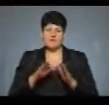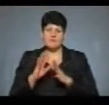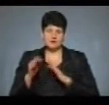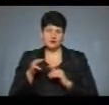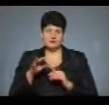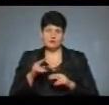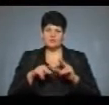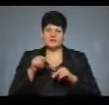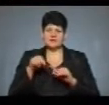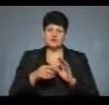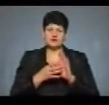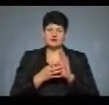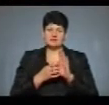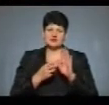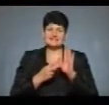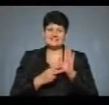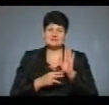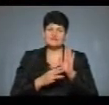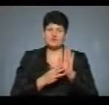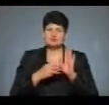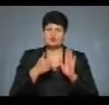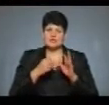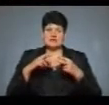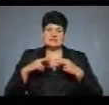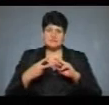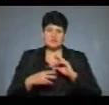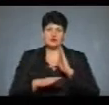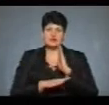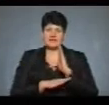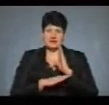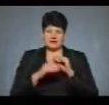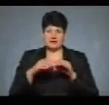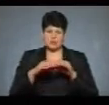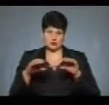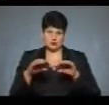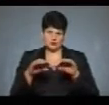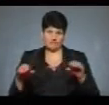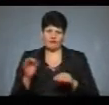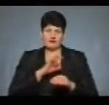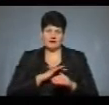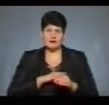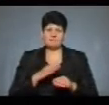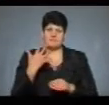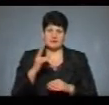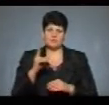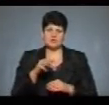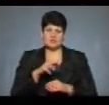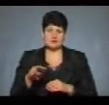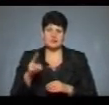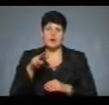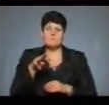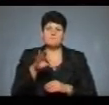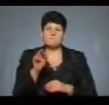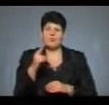збудували в 1978 році. На заміну дерев'яних конструкцій використали 5 кубометрів модрини, повідомив заступник директора